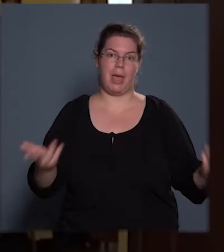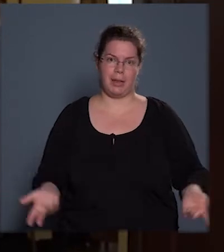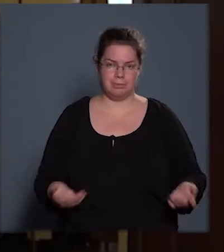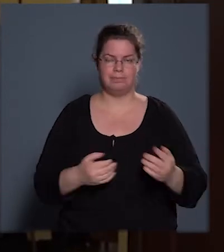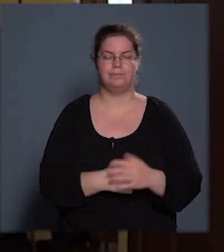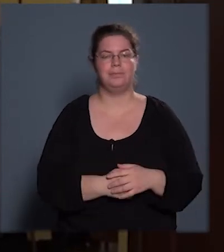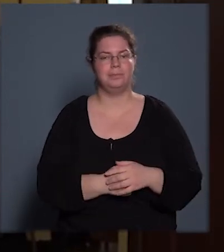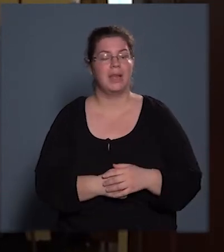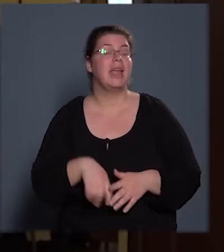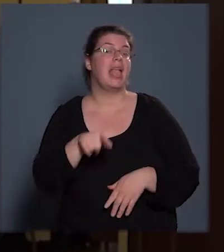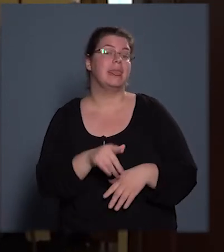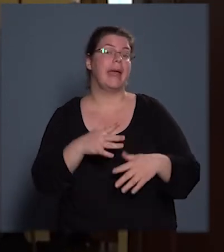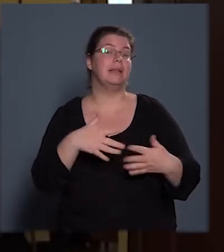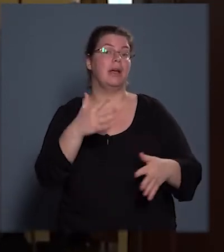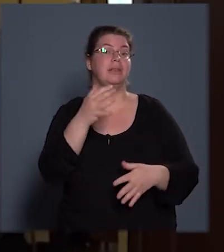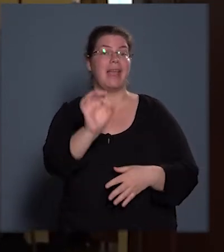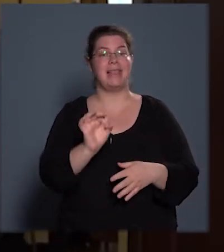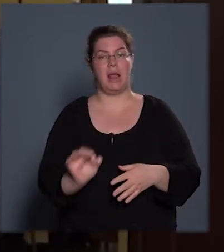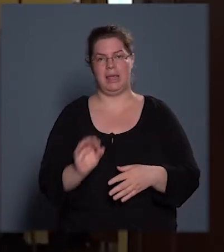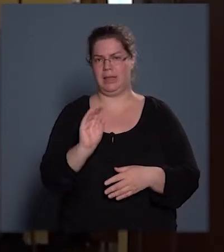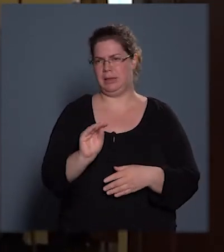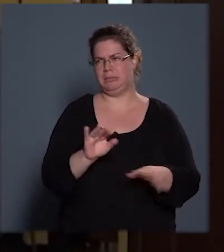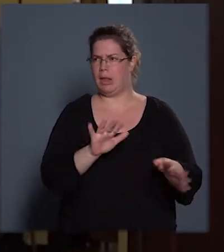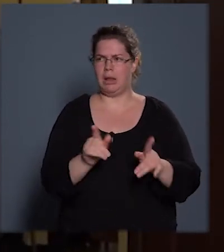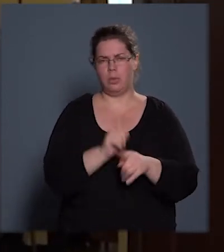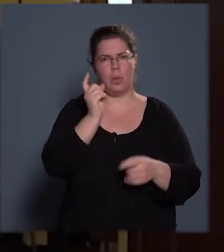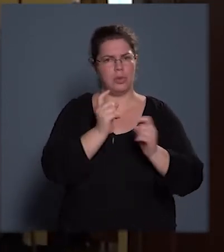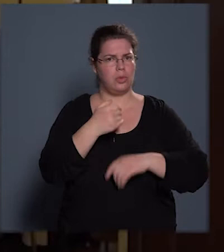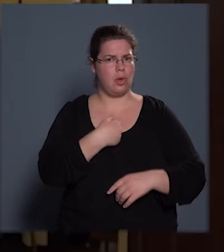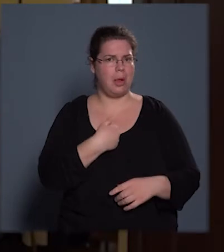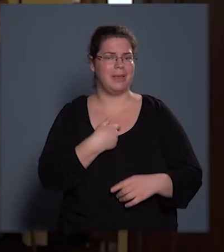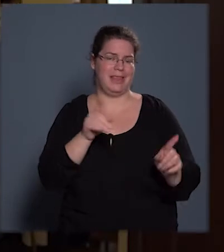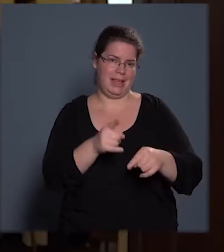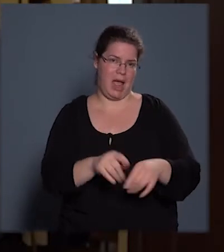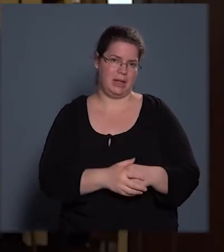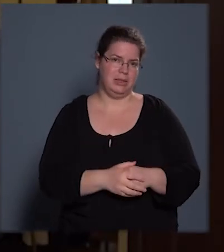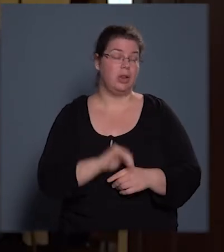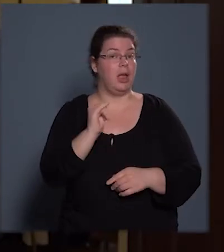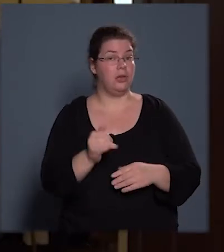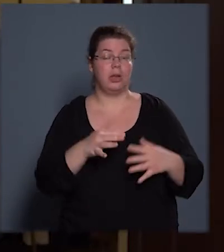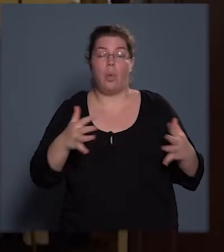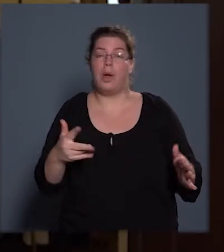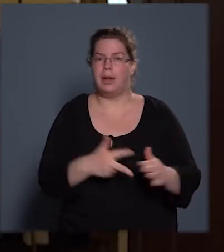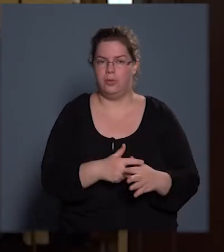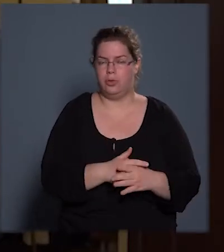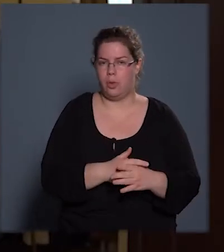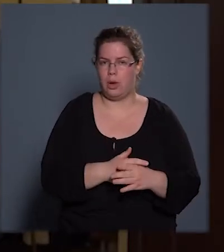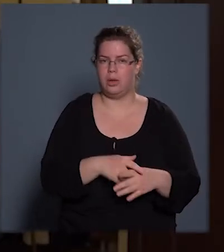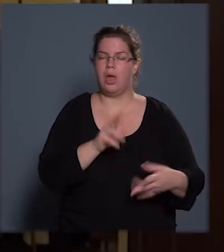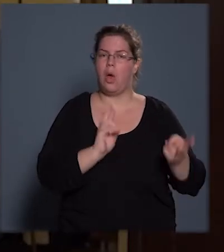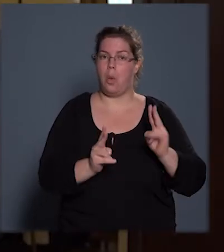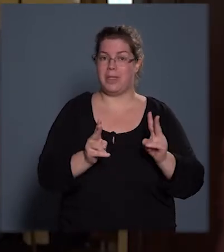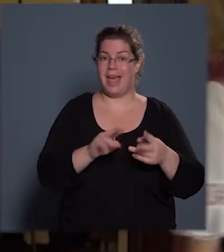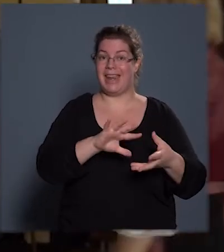ennek nagy százalékát jelenti, én talán úgy gondolom, az éneklés. És egy óriási dolog, hogy